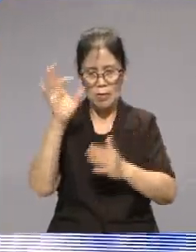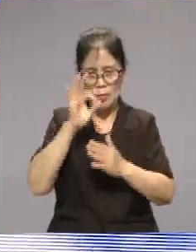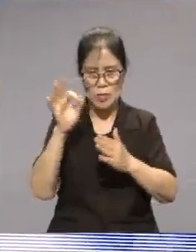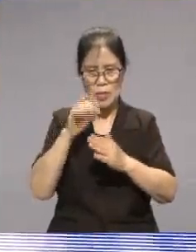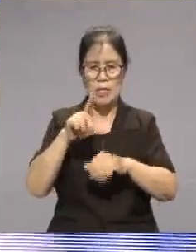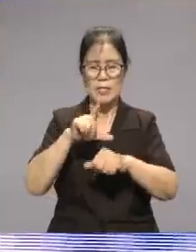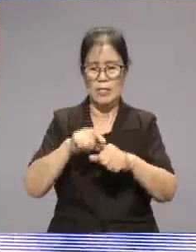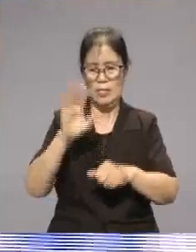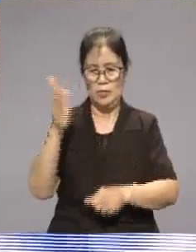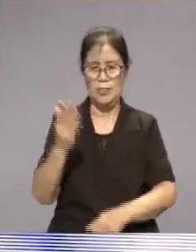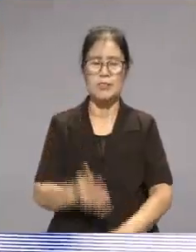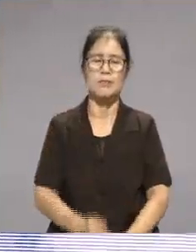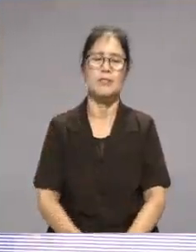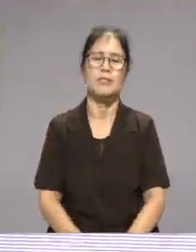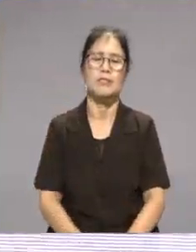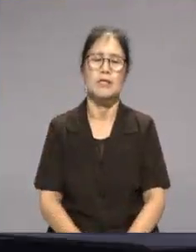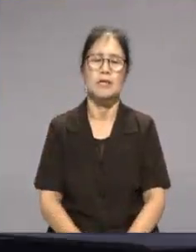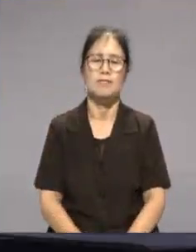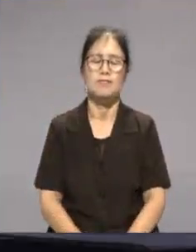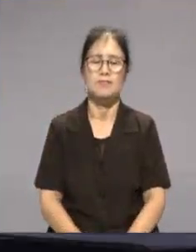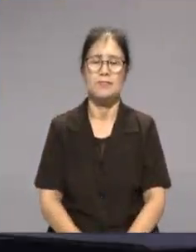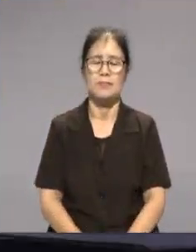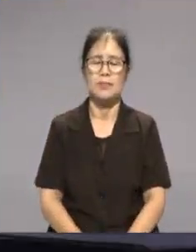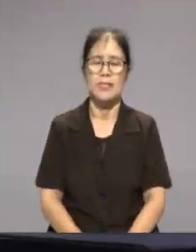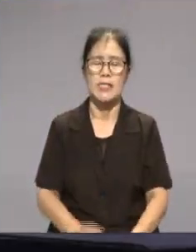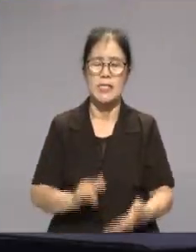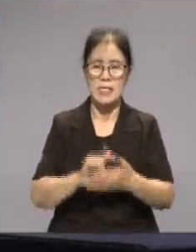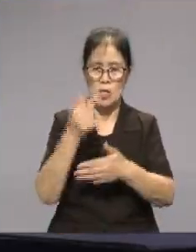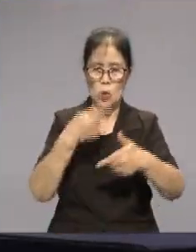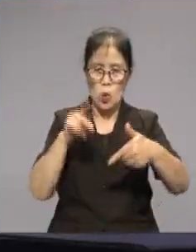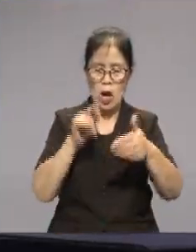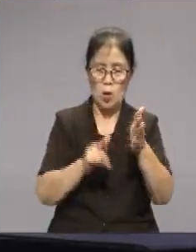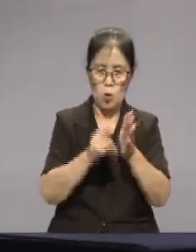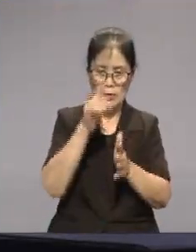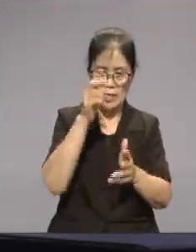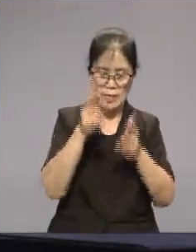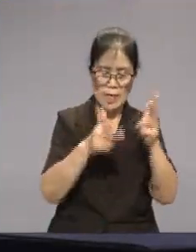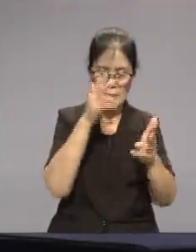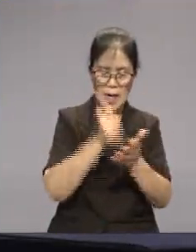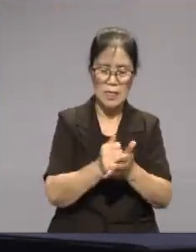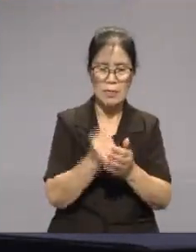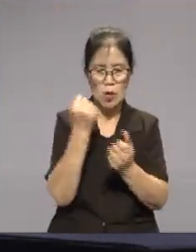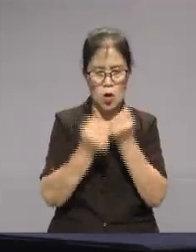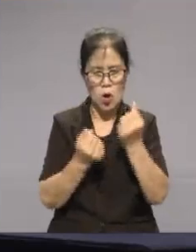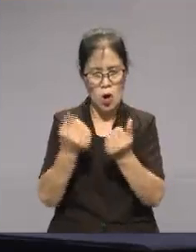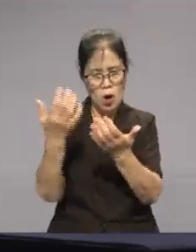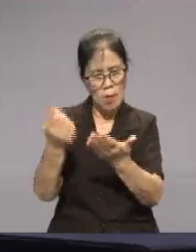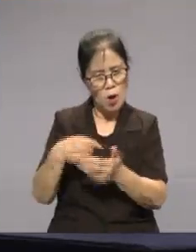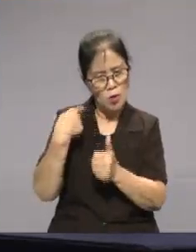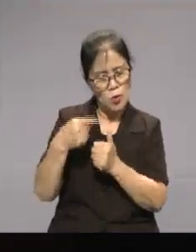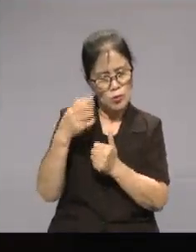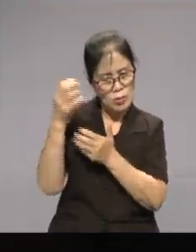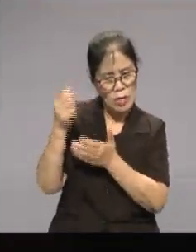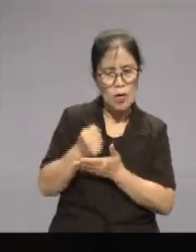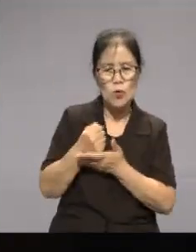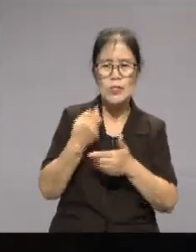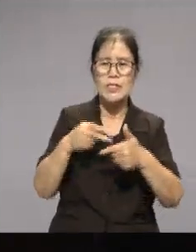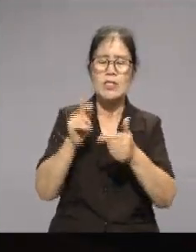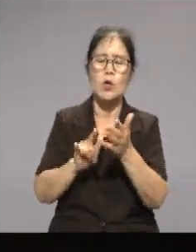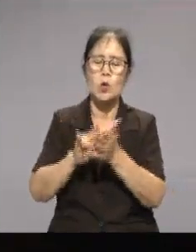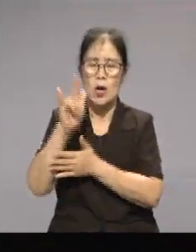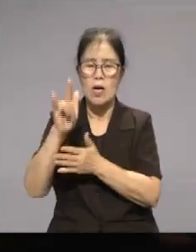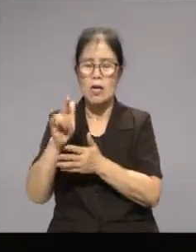시간을 가졌습니다. 이학재 인천공항공사 사장은 이번 컨퍼런스에서 얻은 교훈을 바탕으로